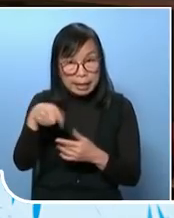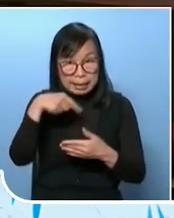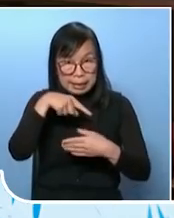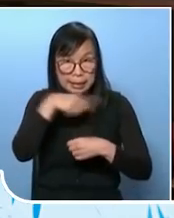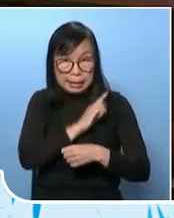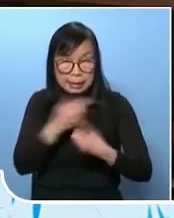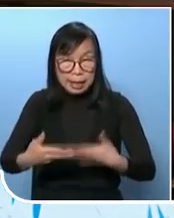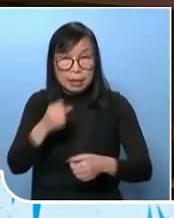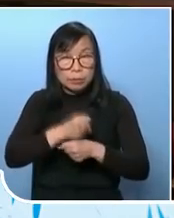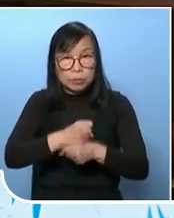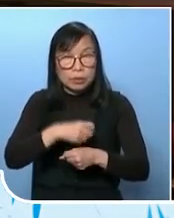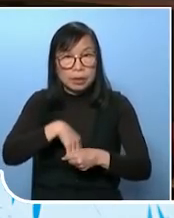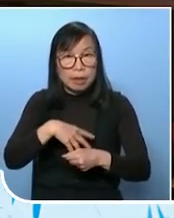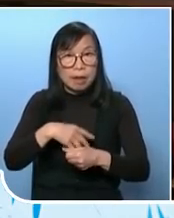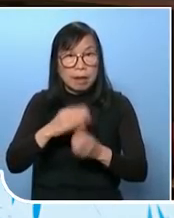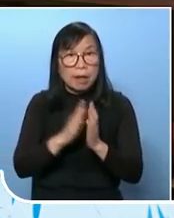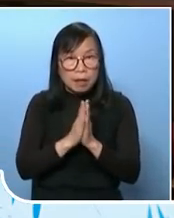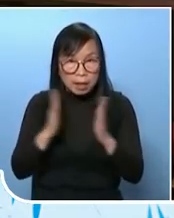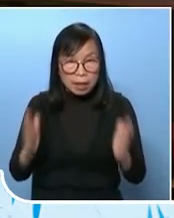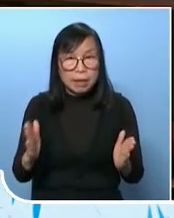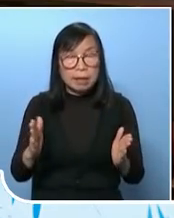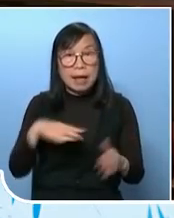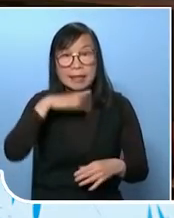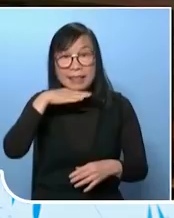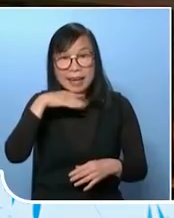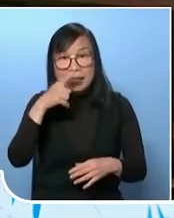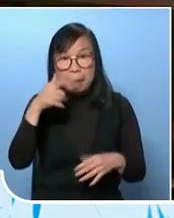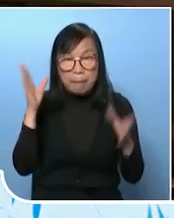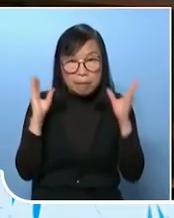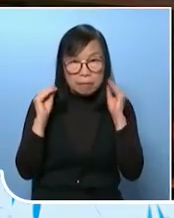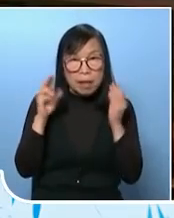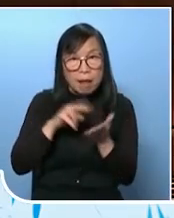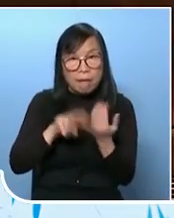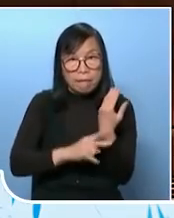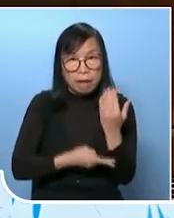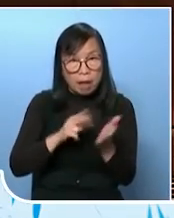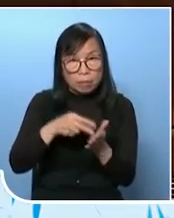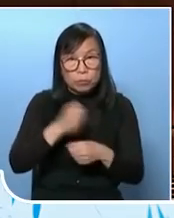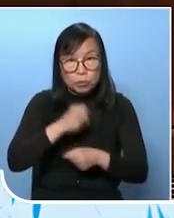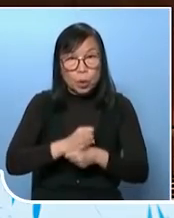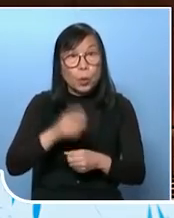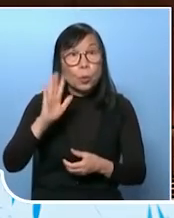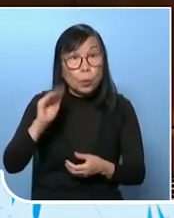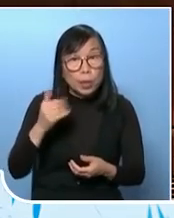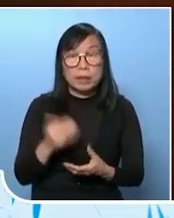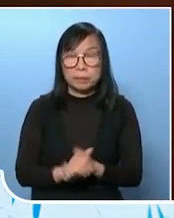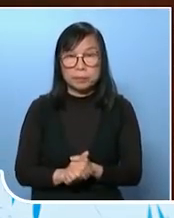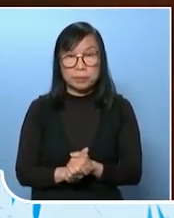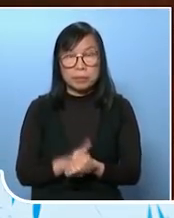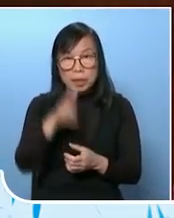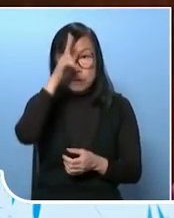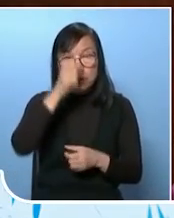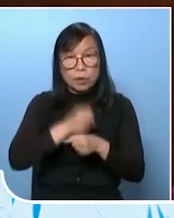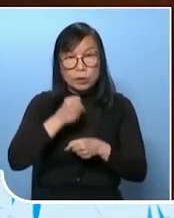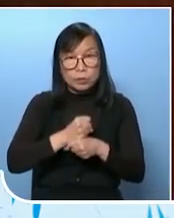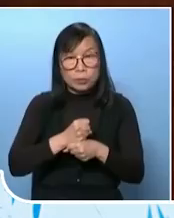內可以完成到這個打擊這個假訊息和假新聞的立法工作呢？ 行政長官， 政府的工